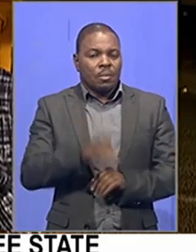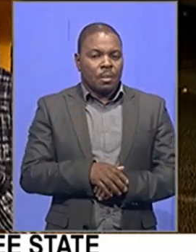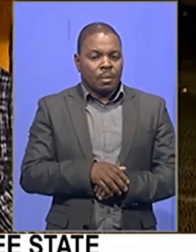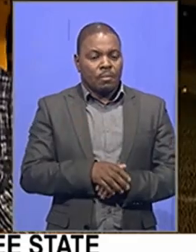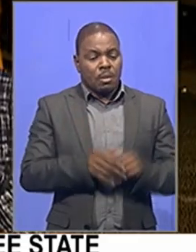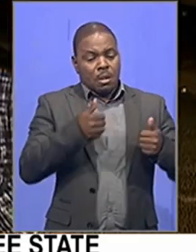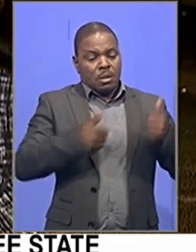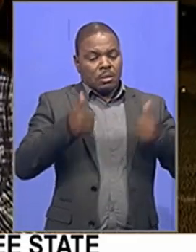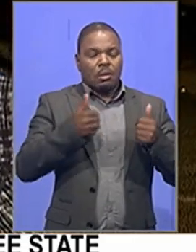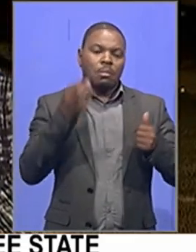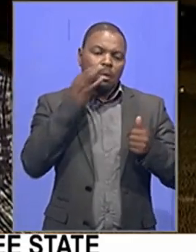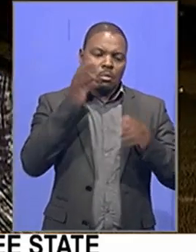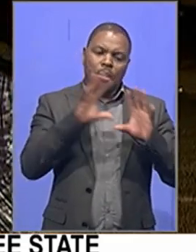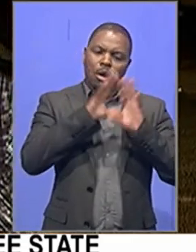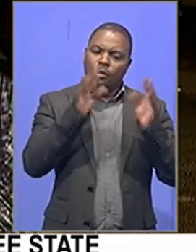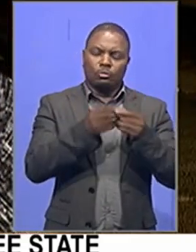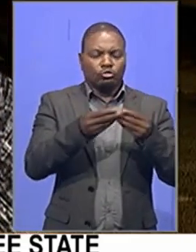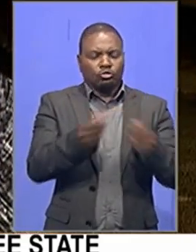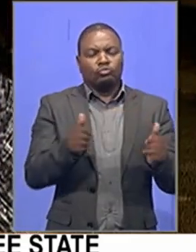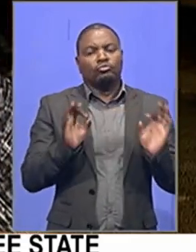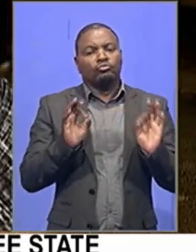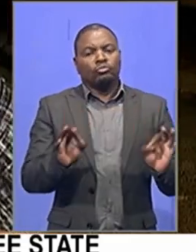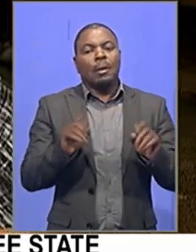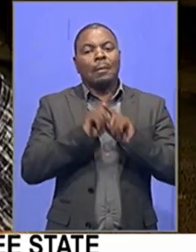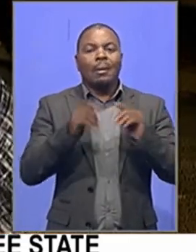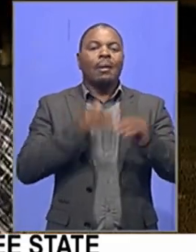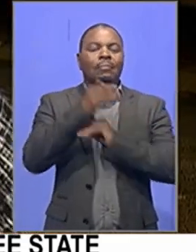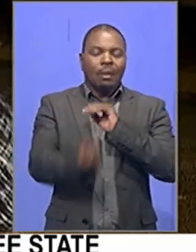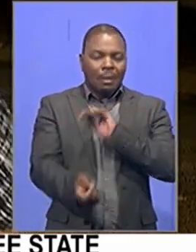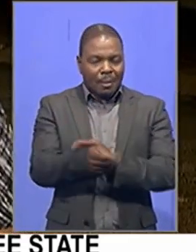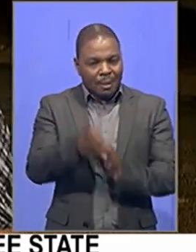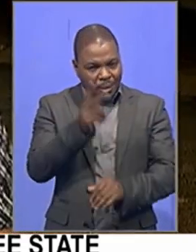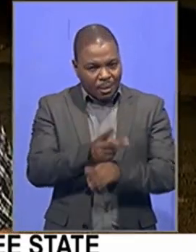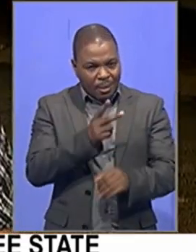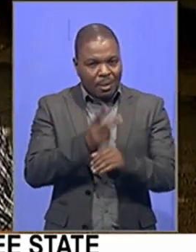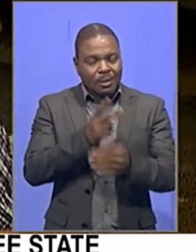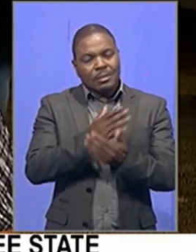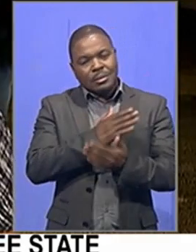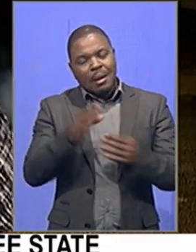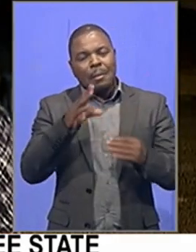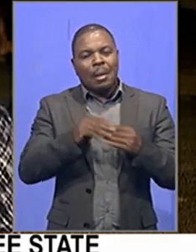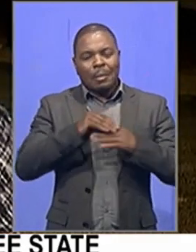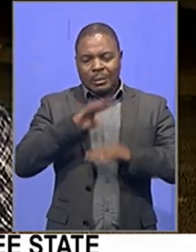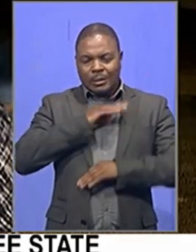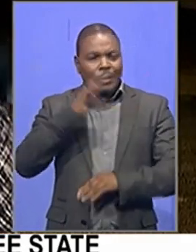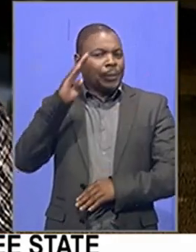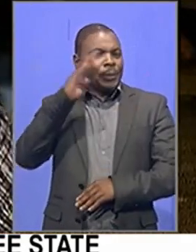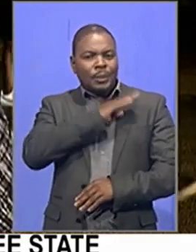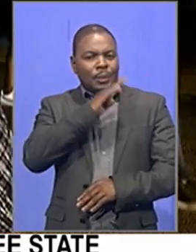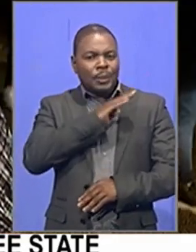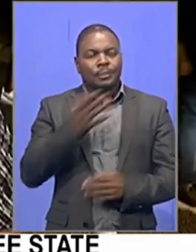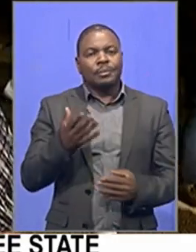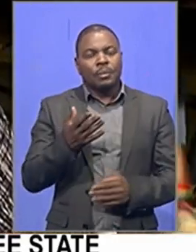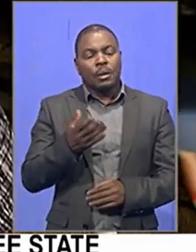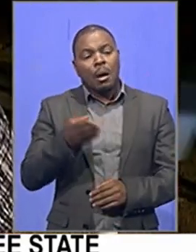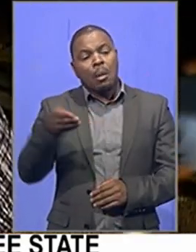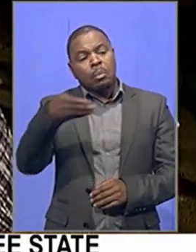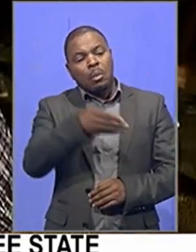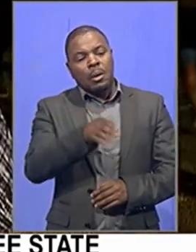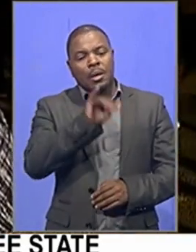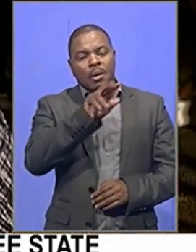hlalose hore tsohle di se di rarolotswe ra bona hona le ditho tse ding tse di sa kgotsofala di le mane haufinyana le